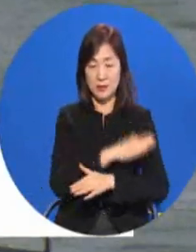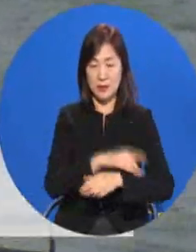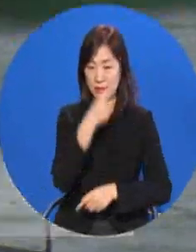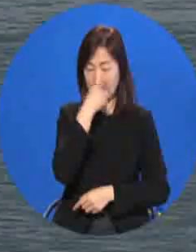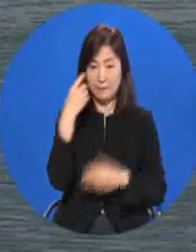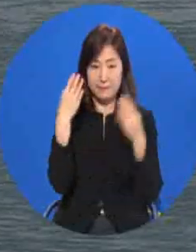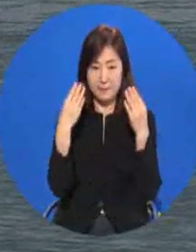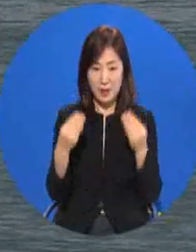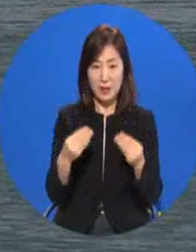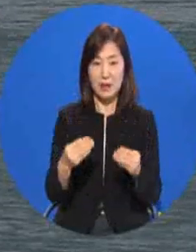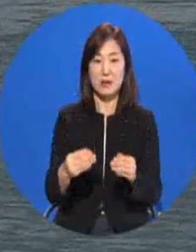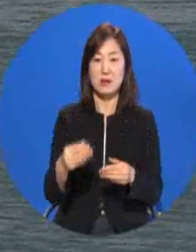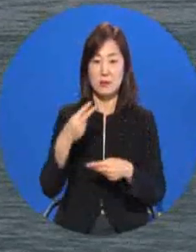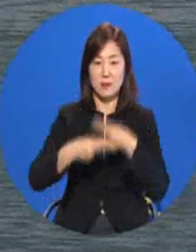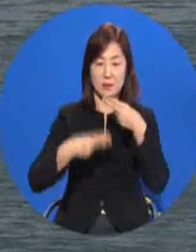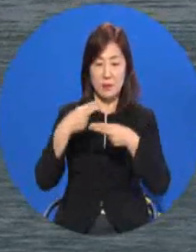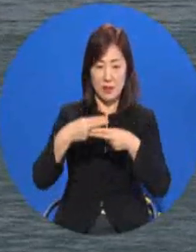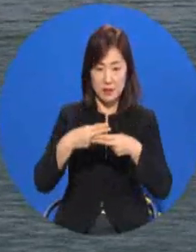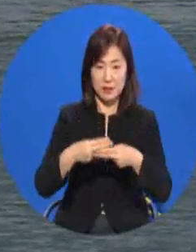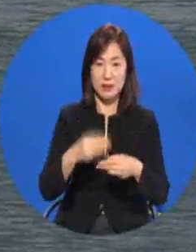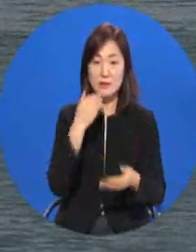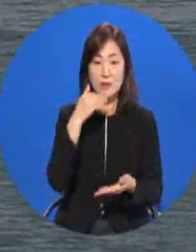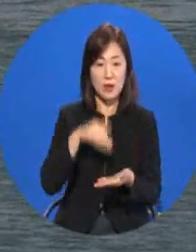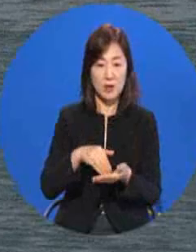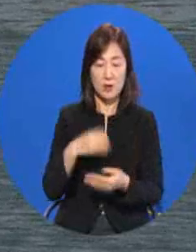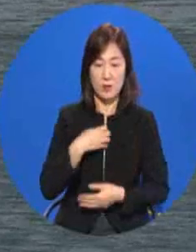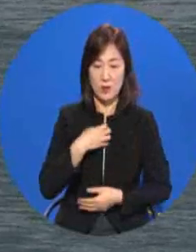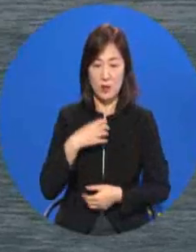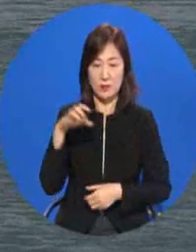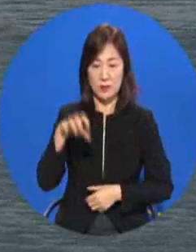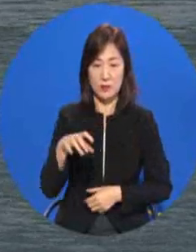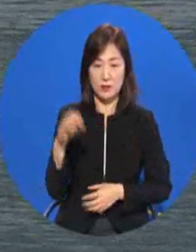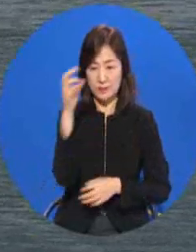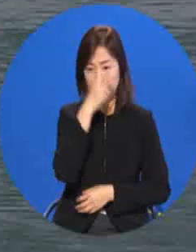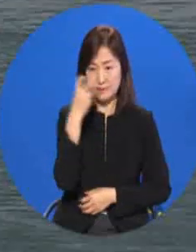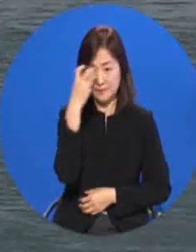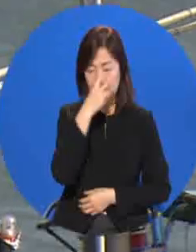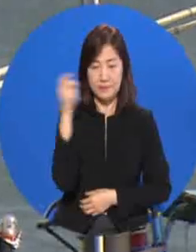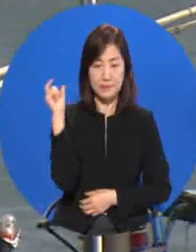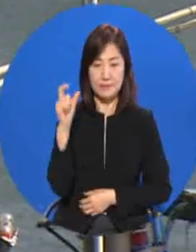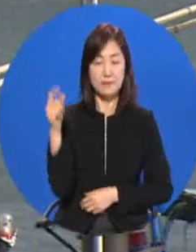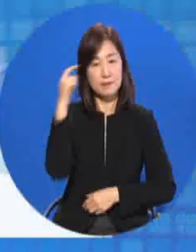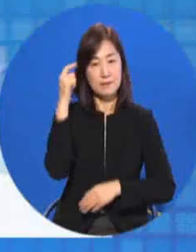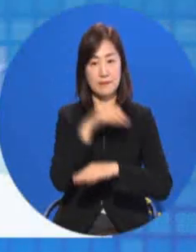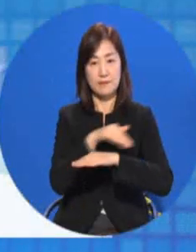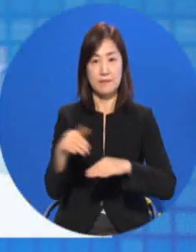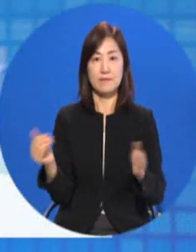방파제와 갯바위 등 위험 지역을 중심으로 순찰을 강화할 계획입니다